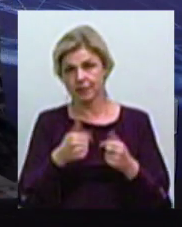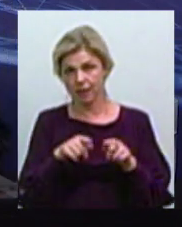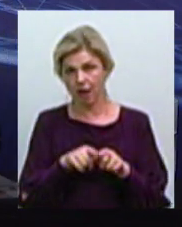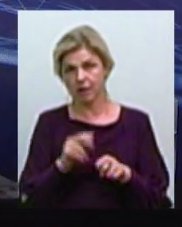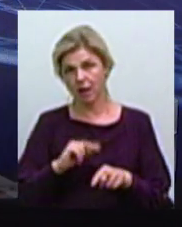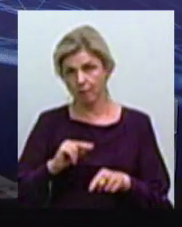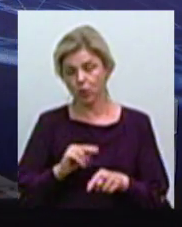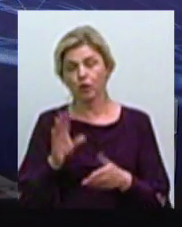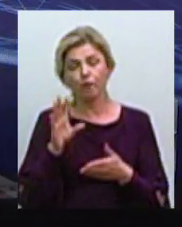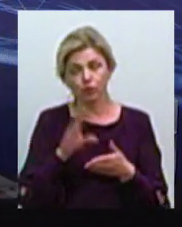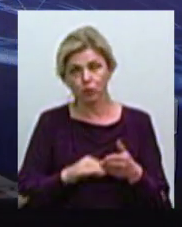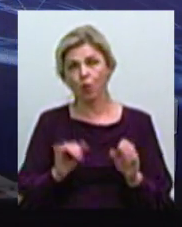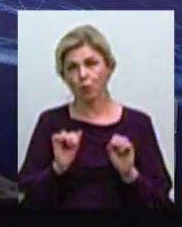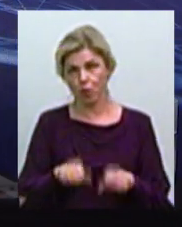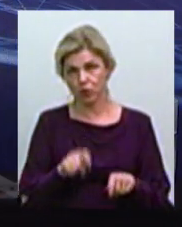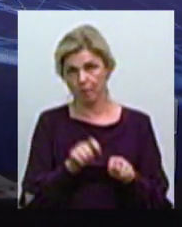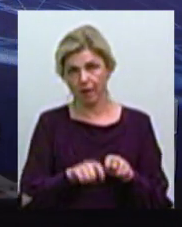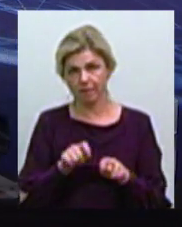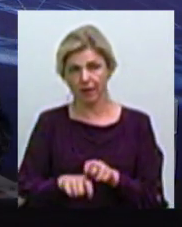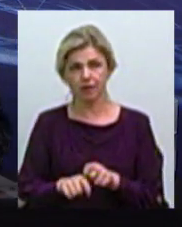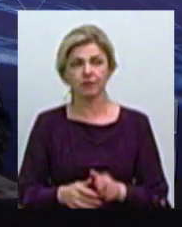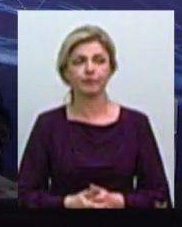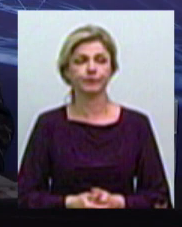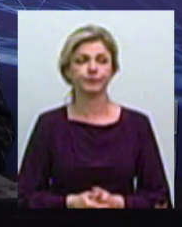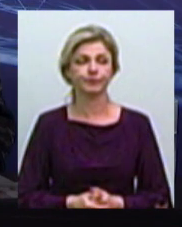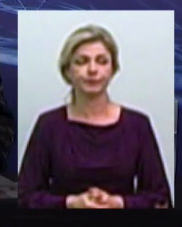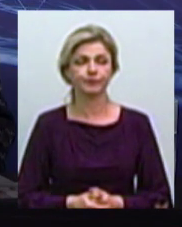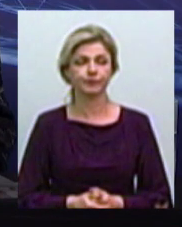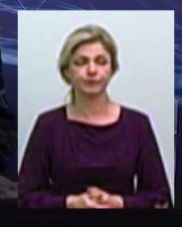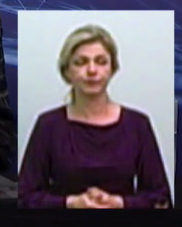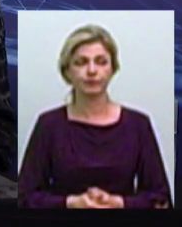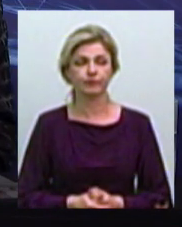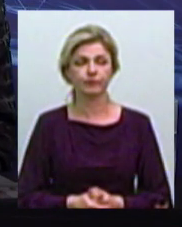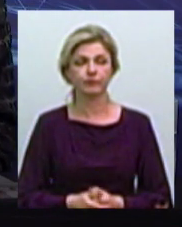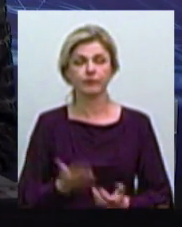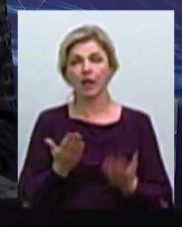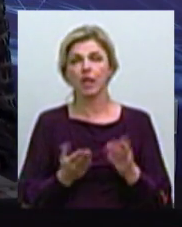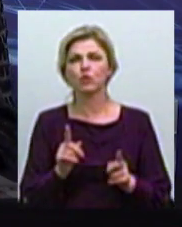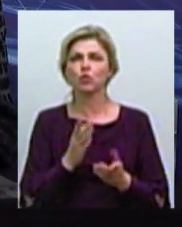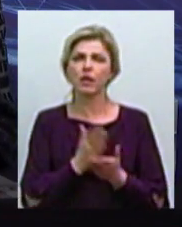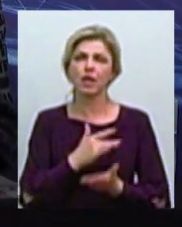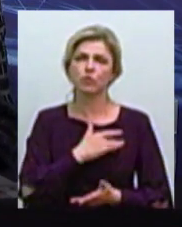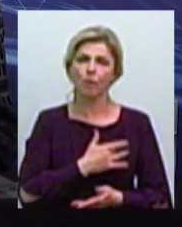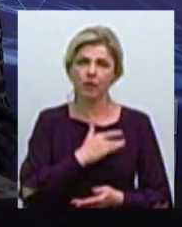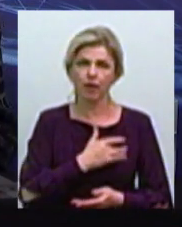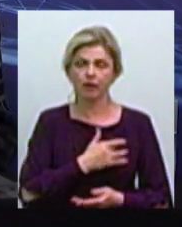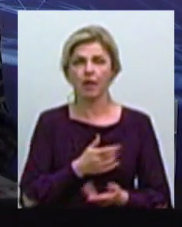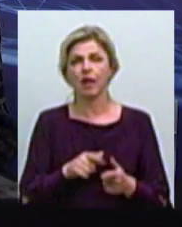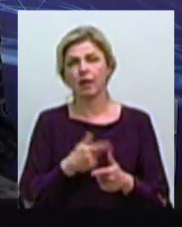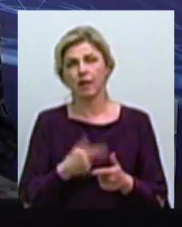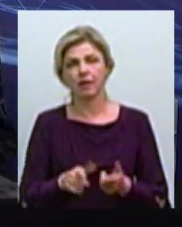можно проверить, это все контролируется. Ну и если, допустим, в чем-то есть сомнения, в чем-то есть